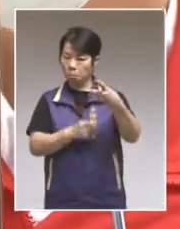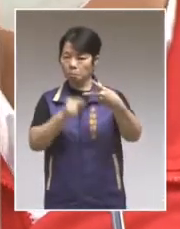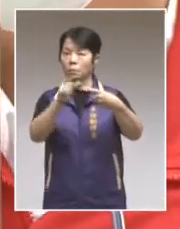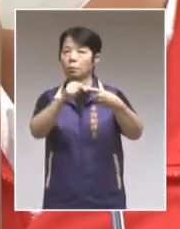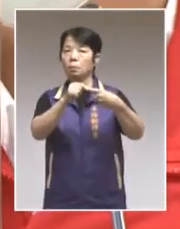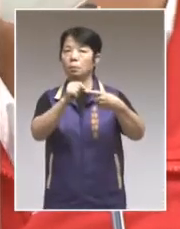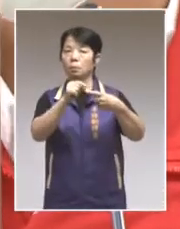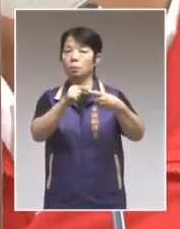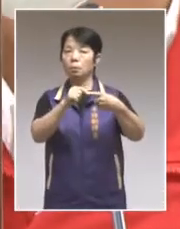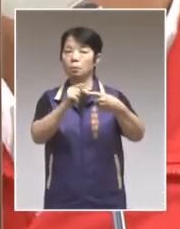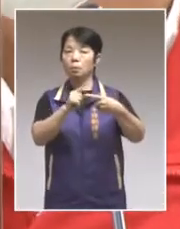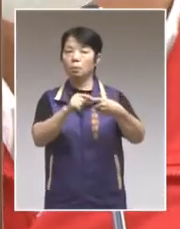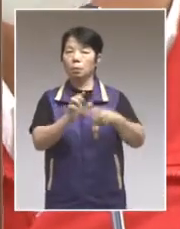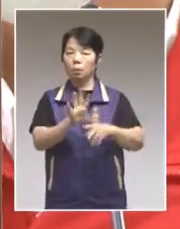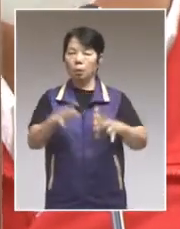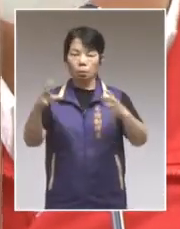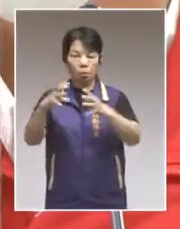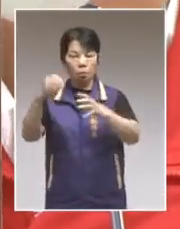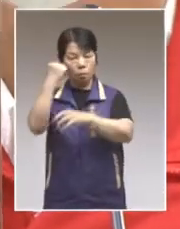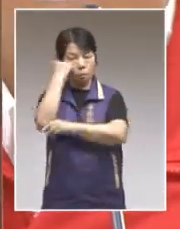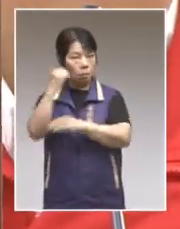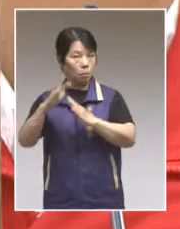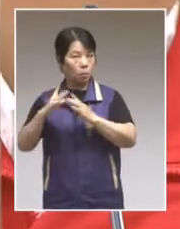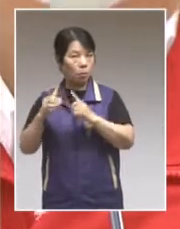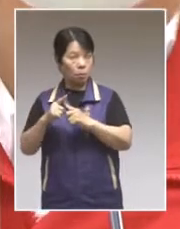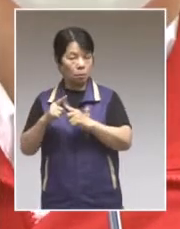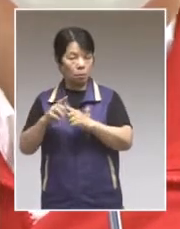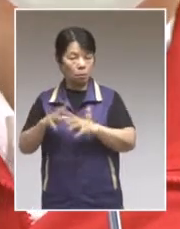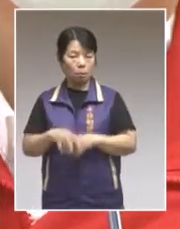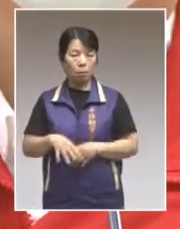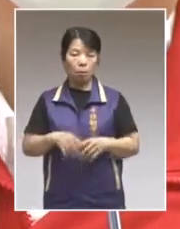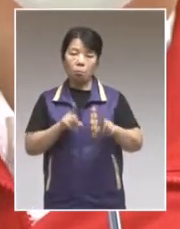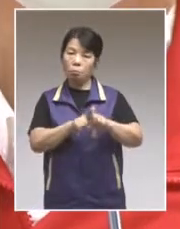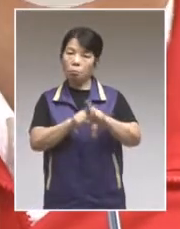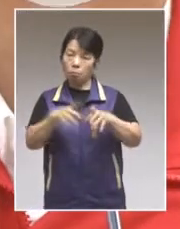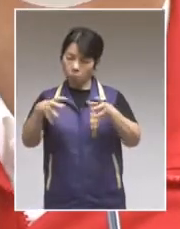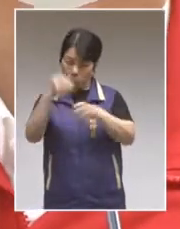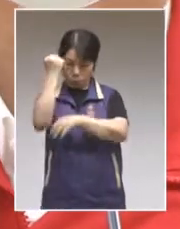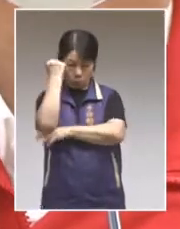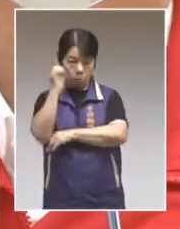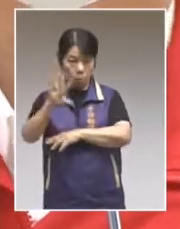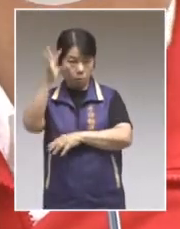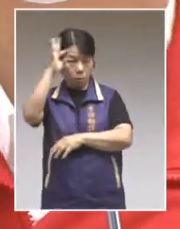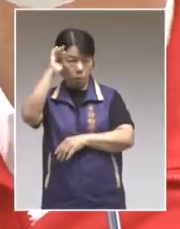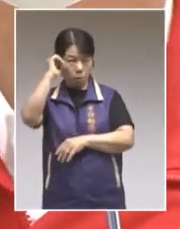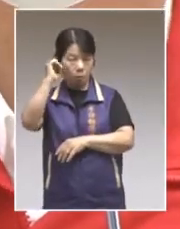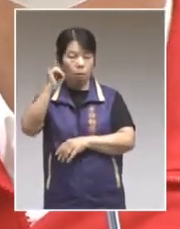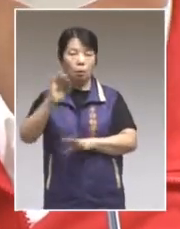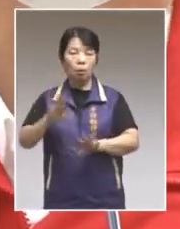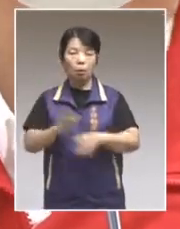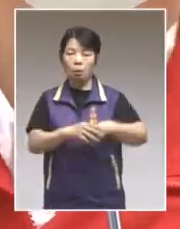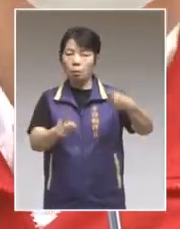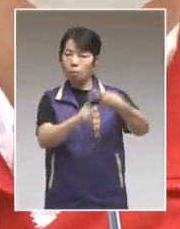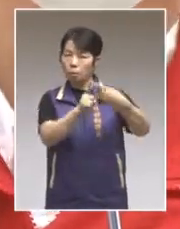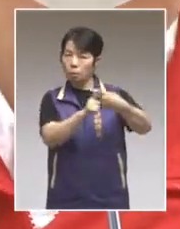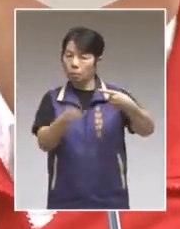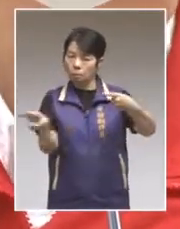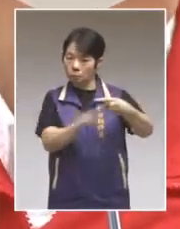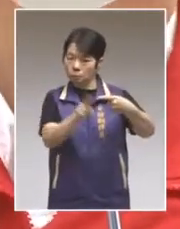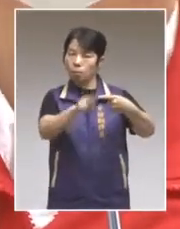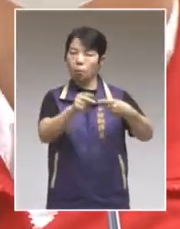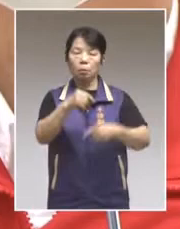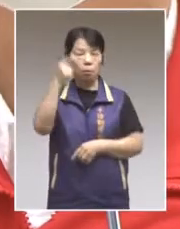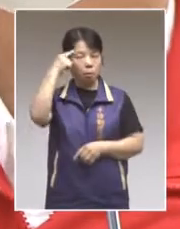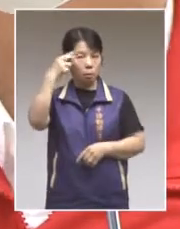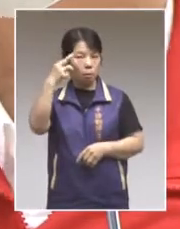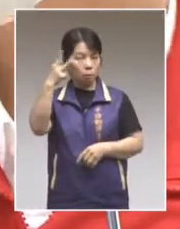一个，你同住家人的部分跟你住在一起的人，好，这几天比如说你收到确诊通知的前3天